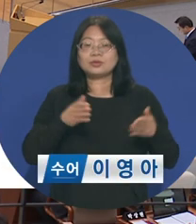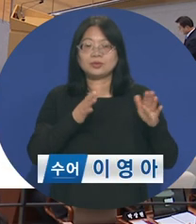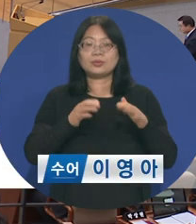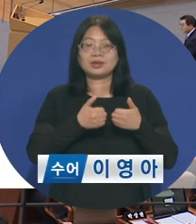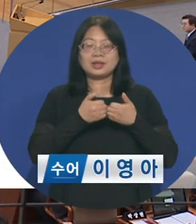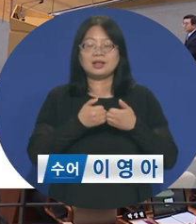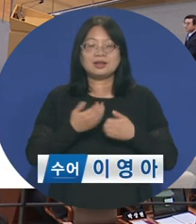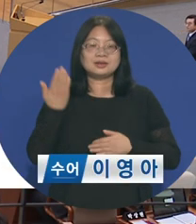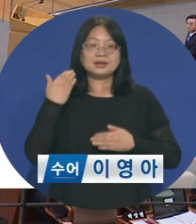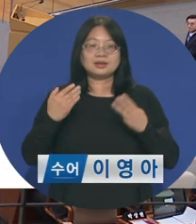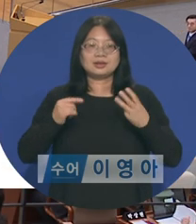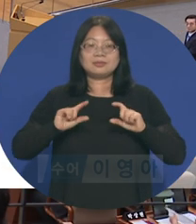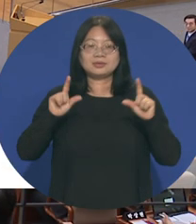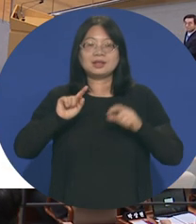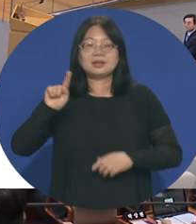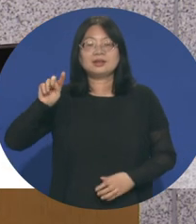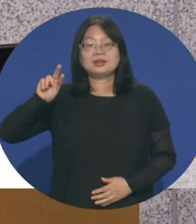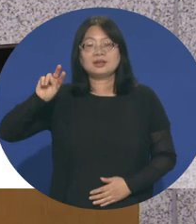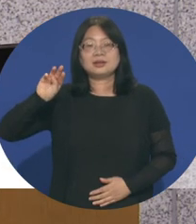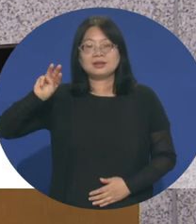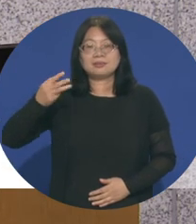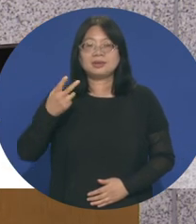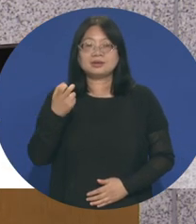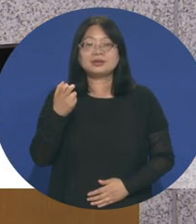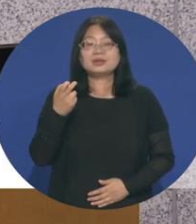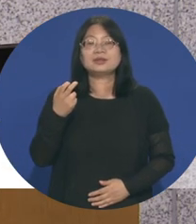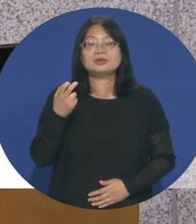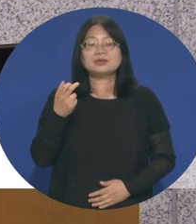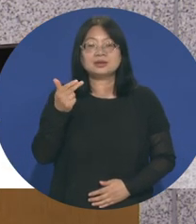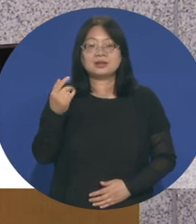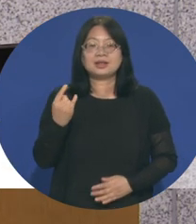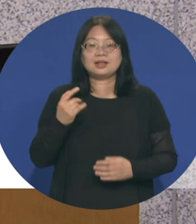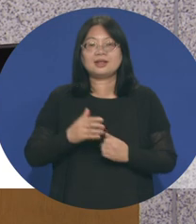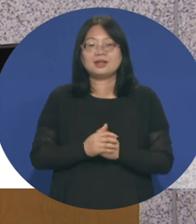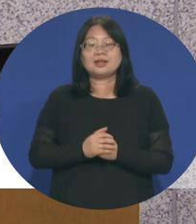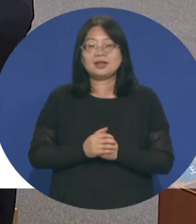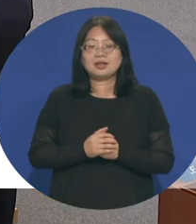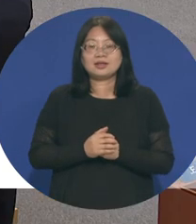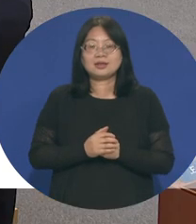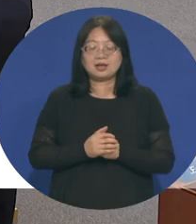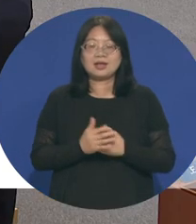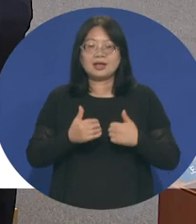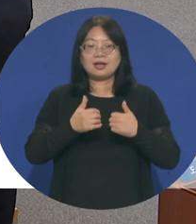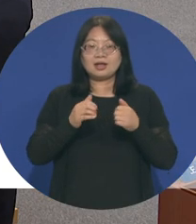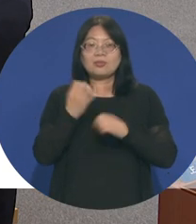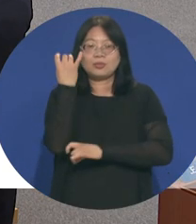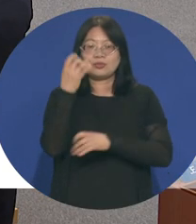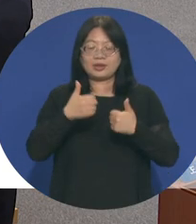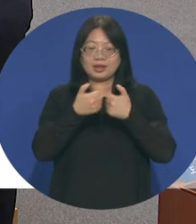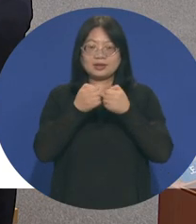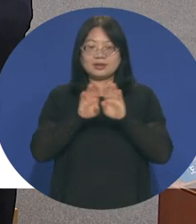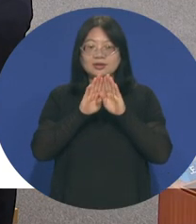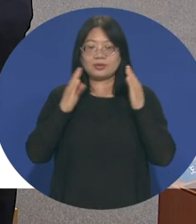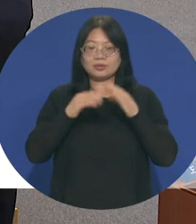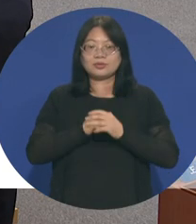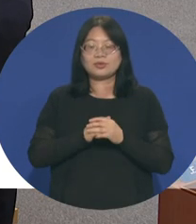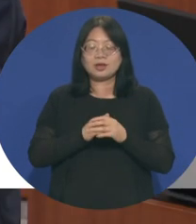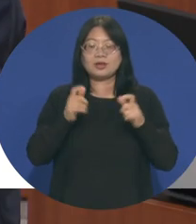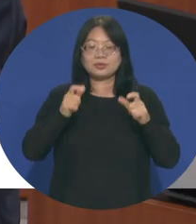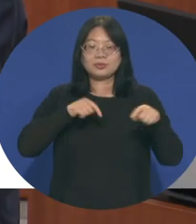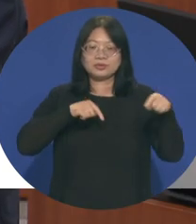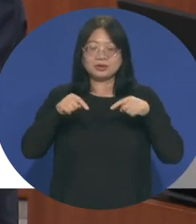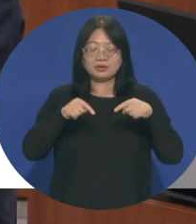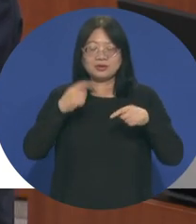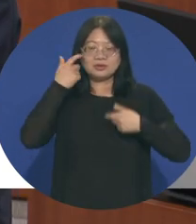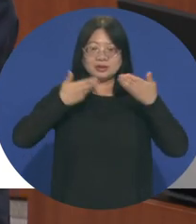심으로 경기도 2회가 지난 3일 제 377회 임시회 2차 본회의를 열고 도정질의를 이어갔습니다 고은정